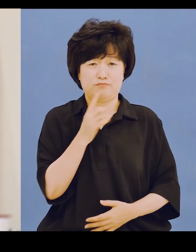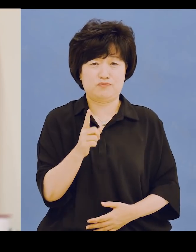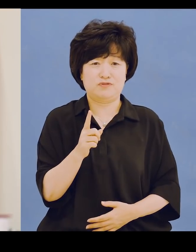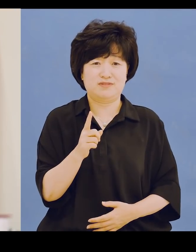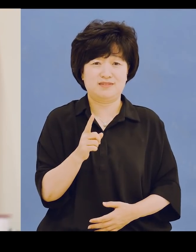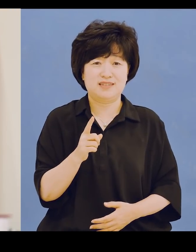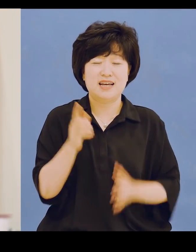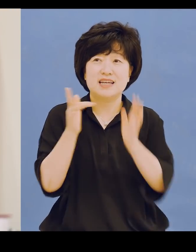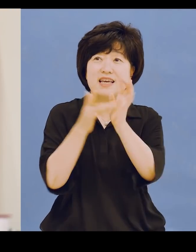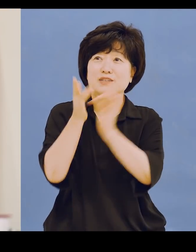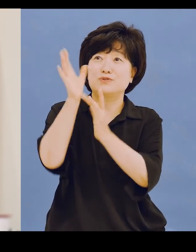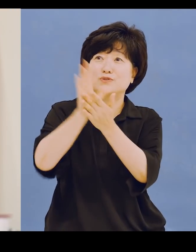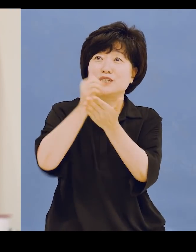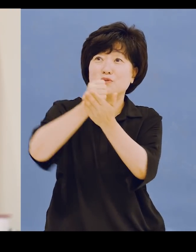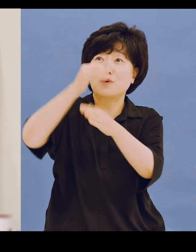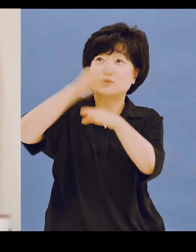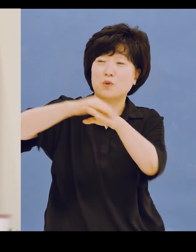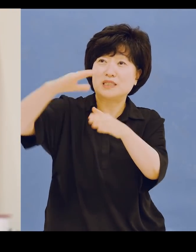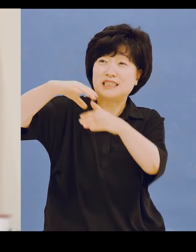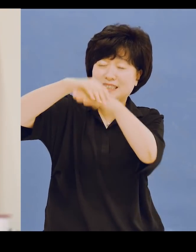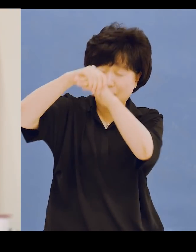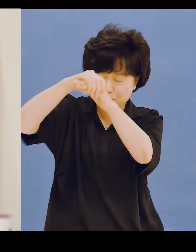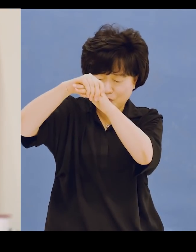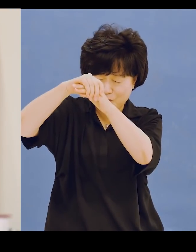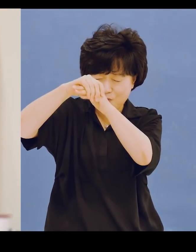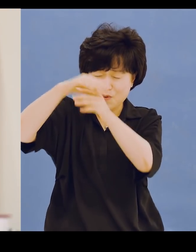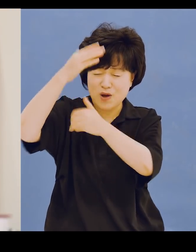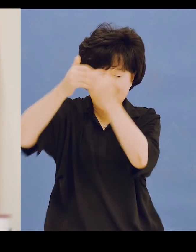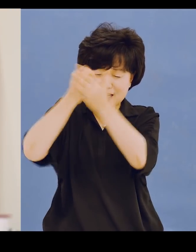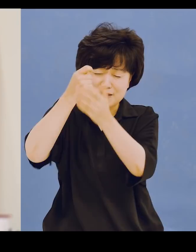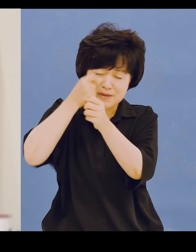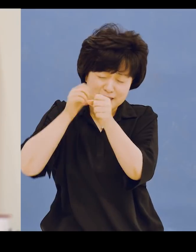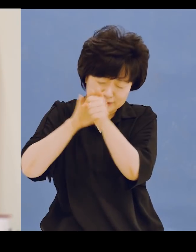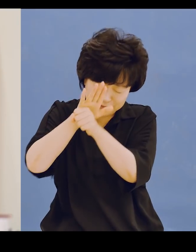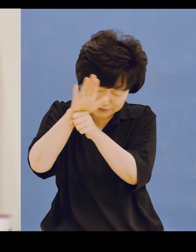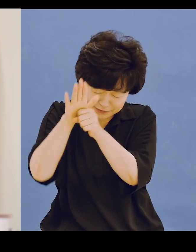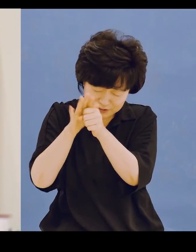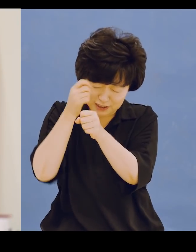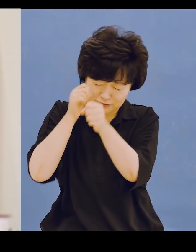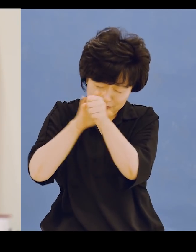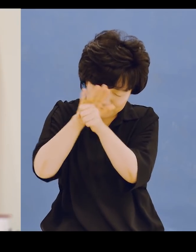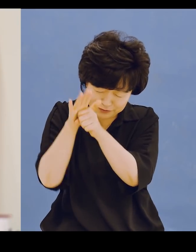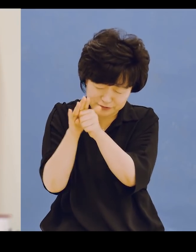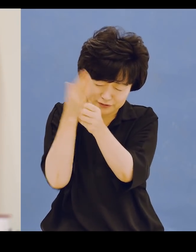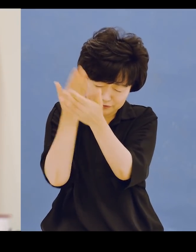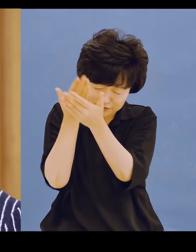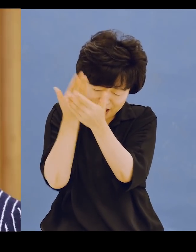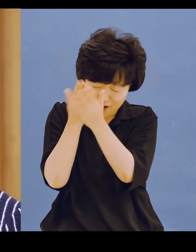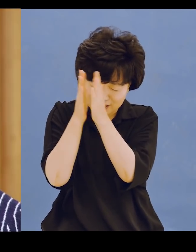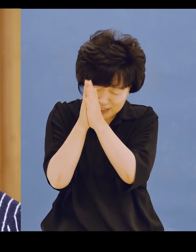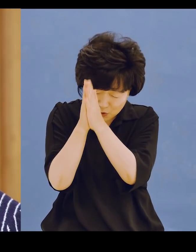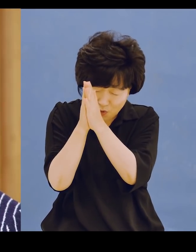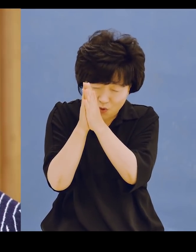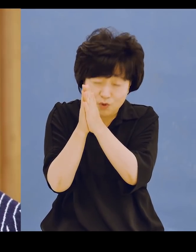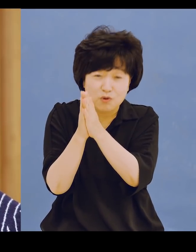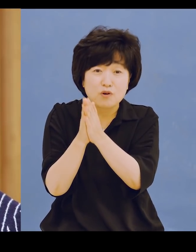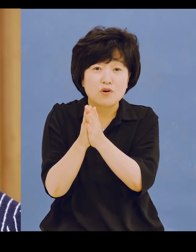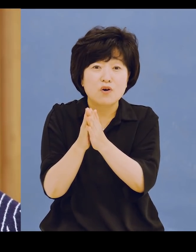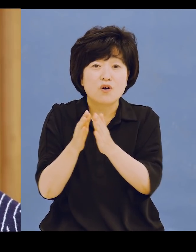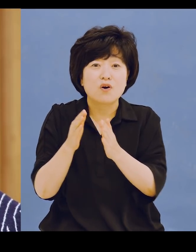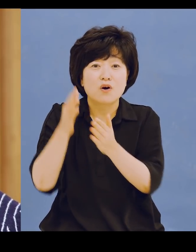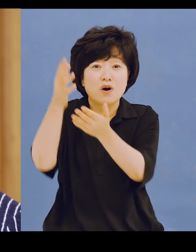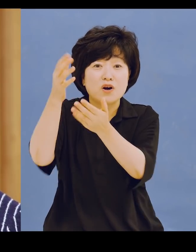하나님의 은혜와 동행하고 하나님의 긍휼을 입을 수 있는 유일한 길은 회개라는 사실을 회개가 왜